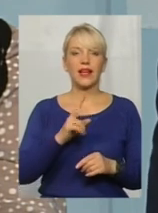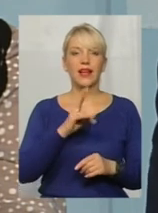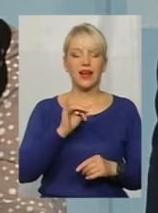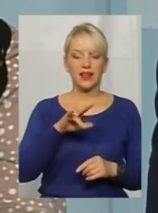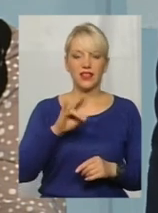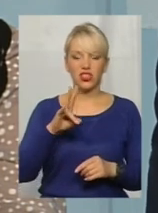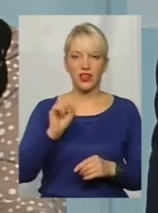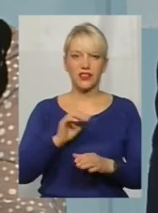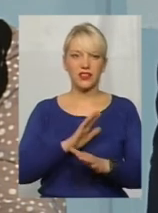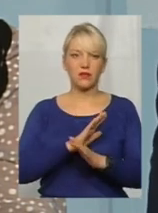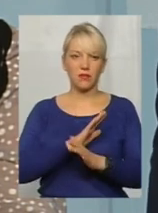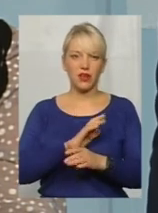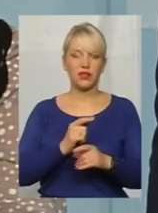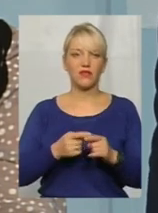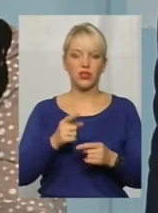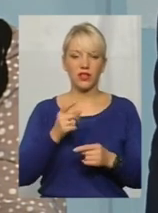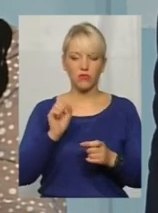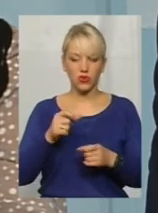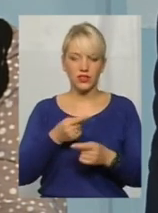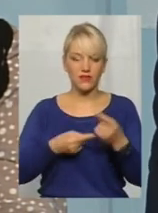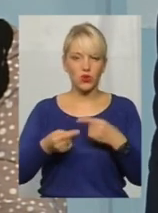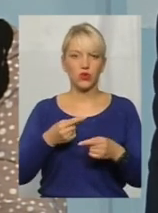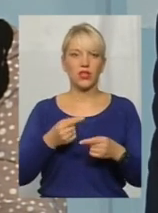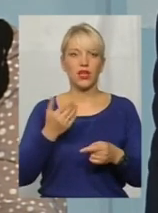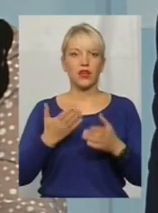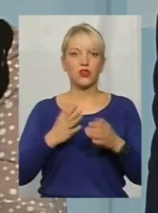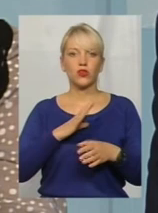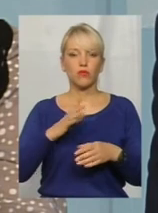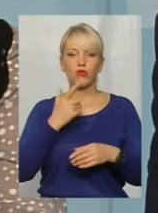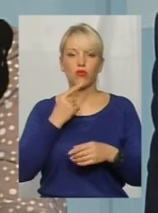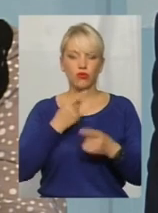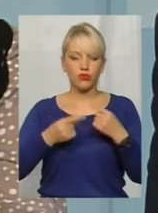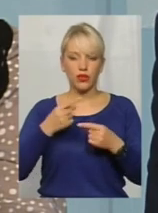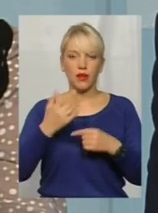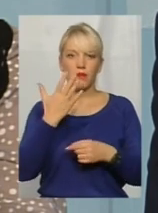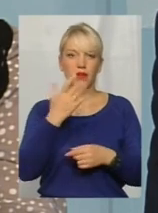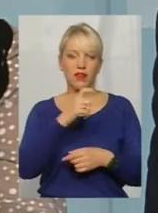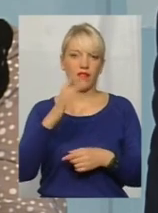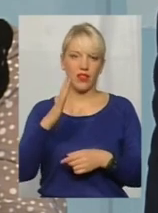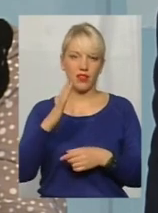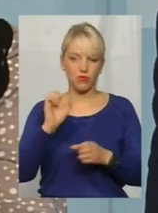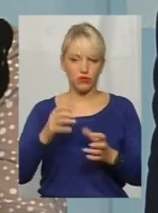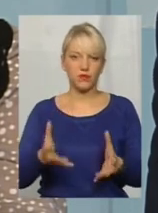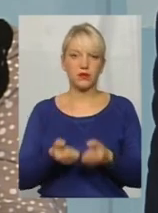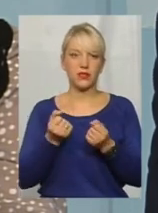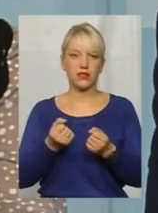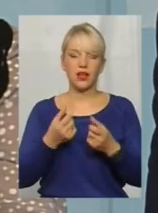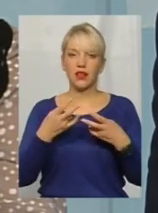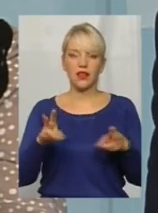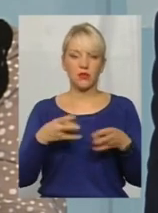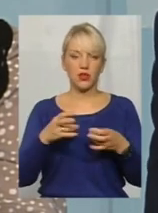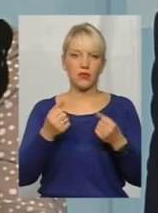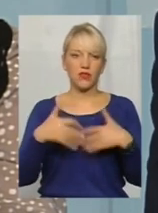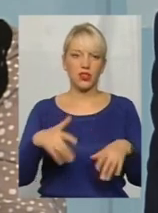смерть, вона потенційно зворотна, якщо не пройшло з моменту настання зупинки крові більше 5 хвилин. І тому не треба втрачати